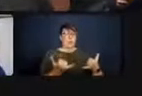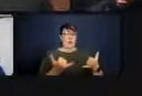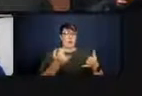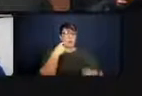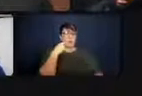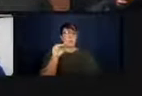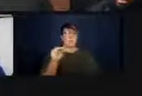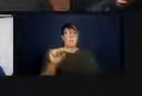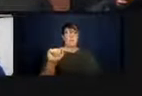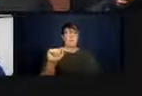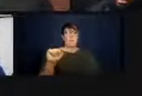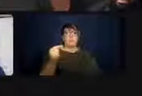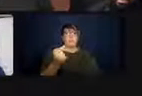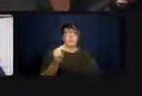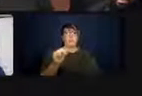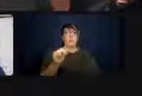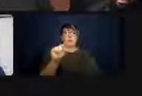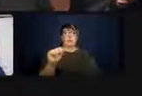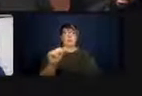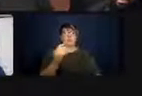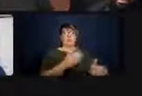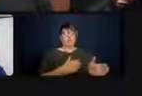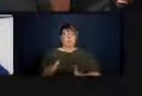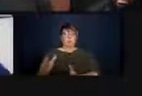الدراسية الحالية